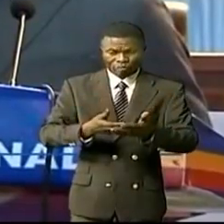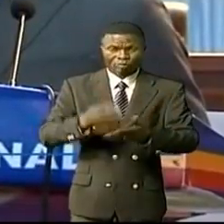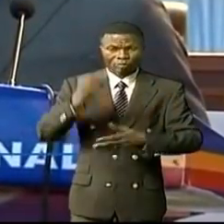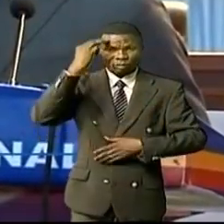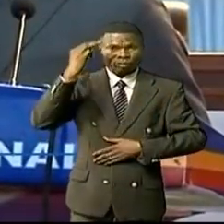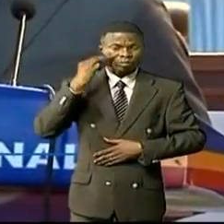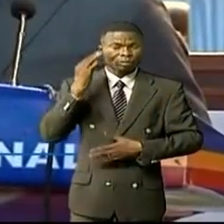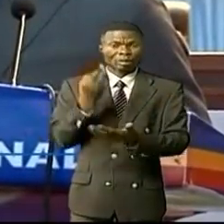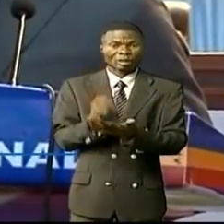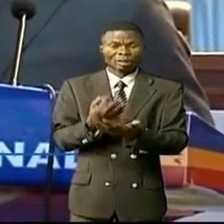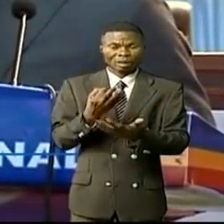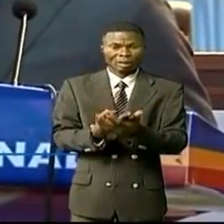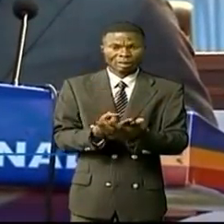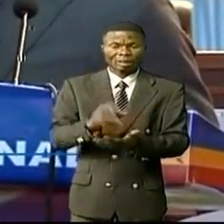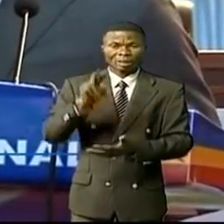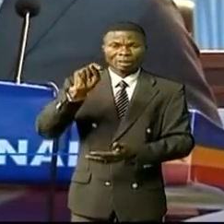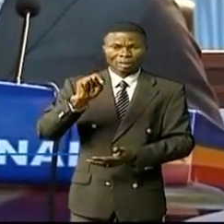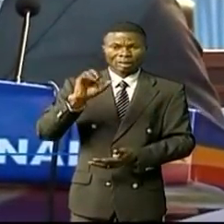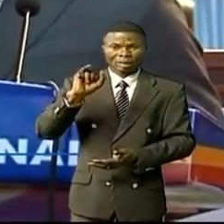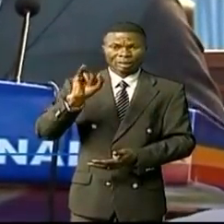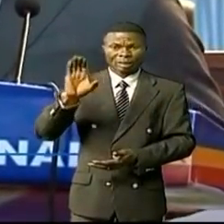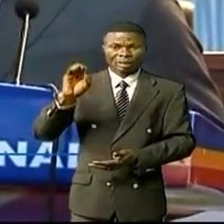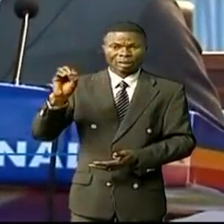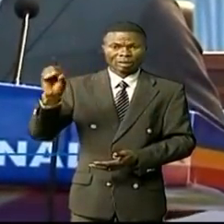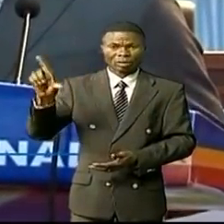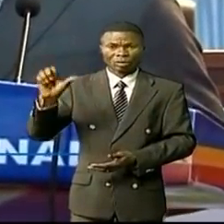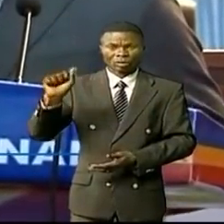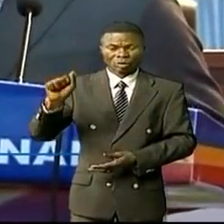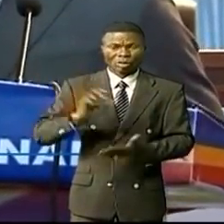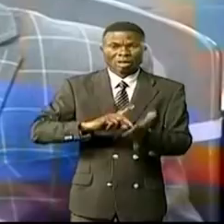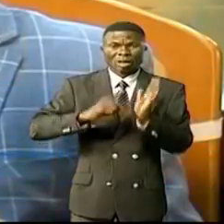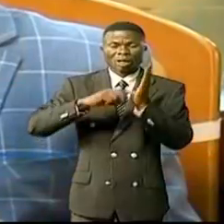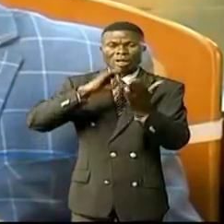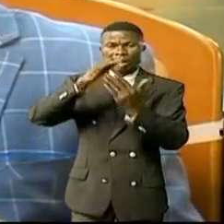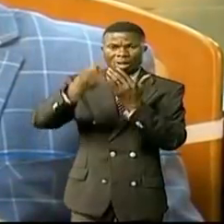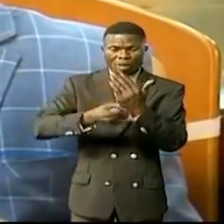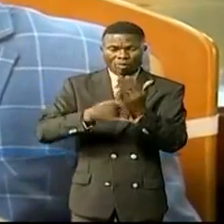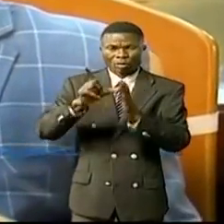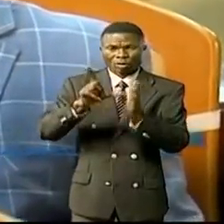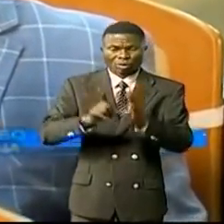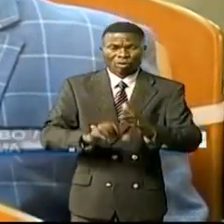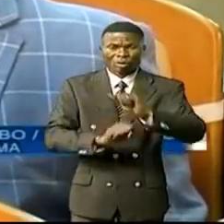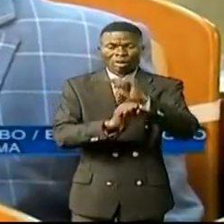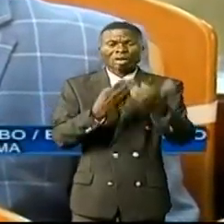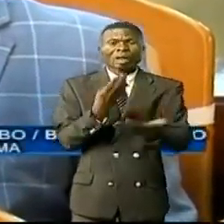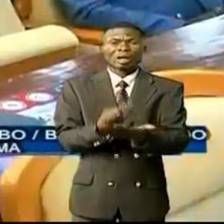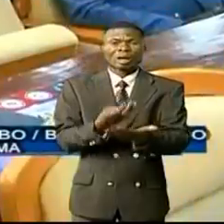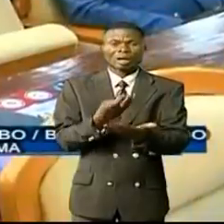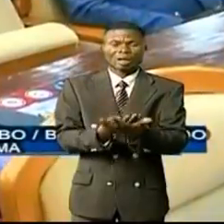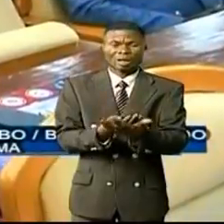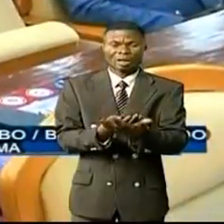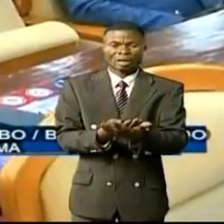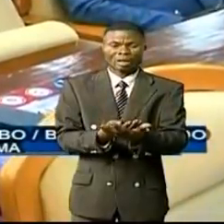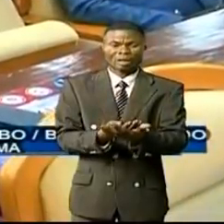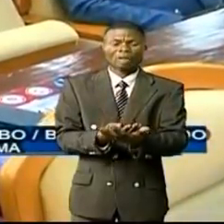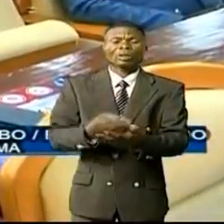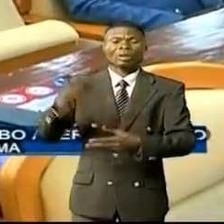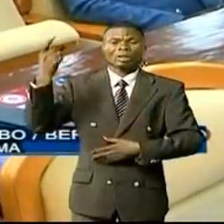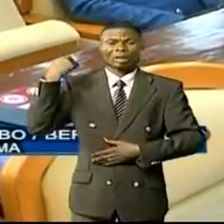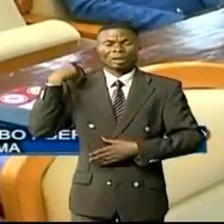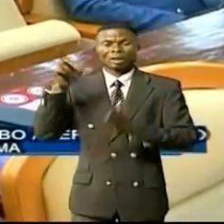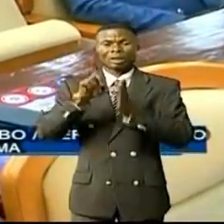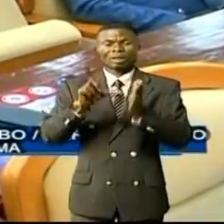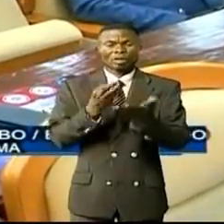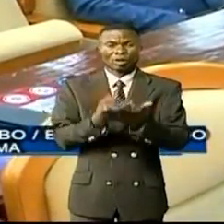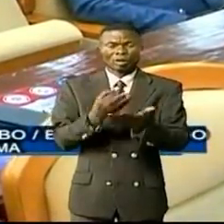ministre des Finances, Nicolas Kazadi, venu présenter des projets de loi liés aux appuis budgétaires attendus par l'exécution de la loi des